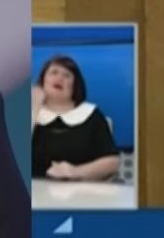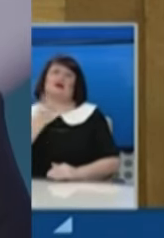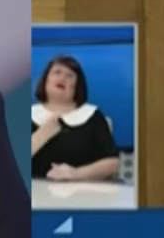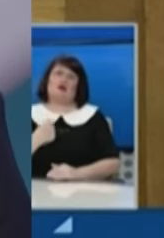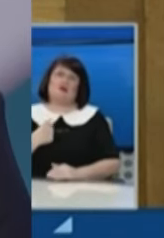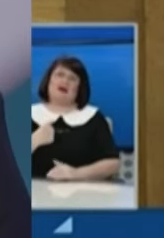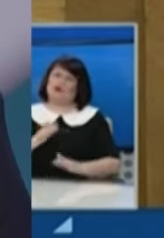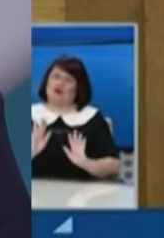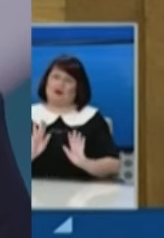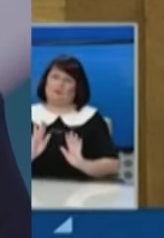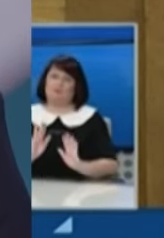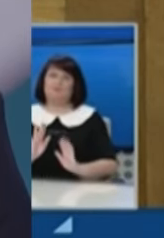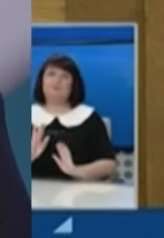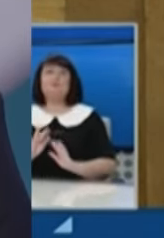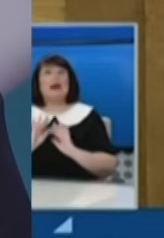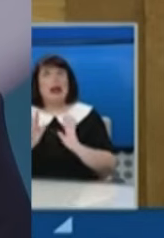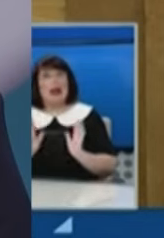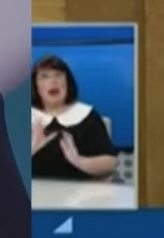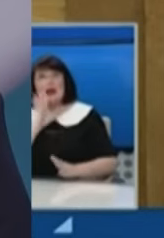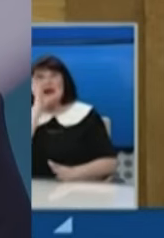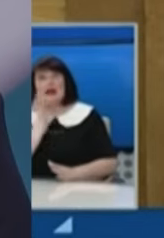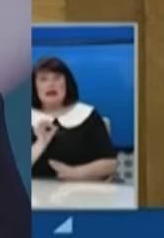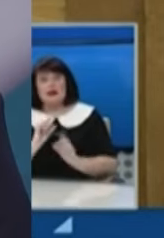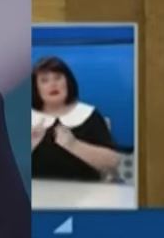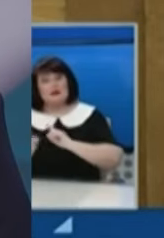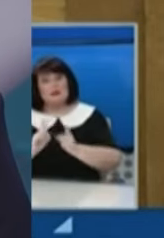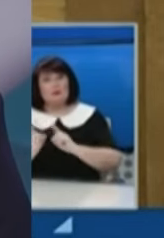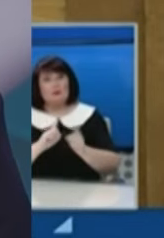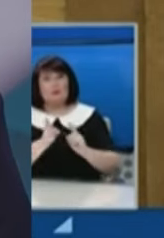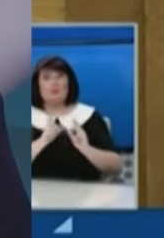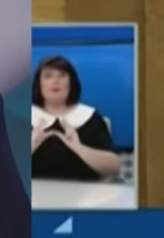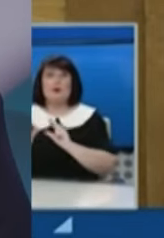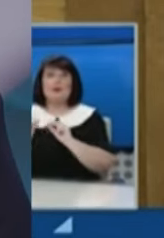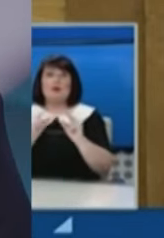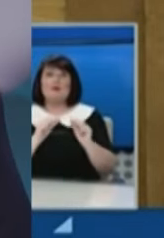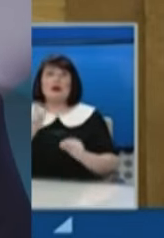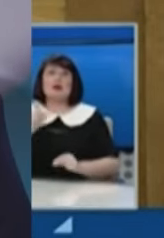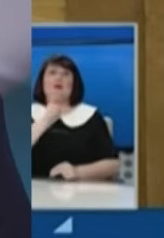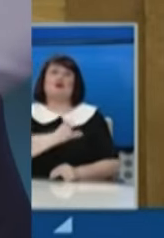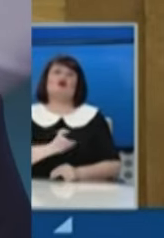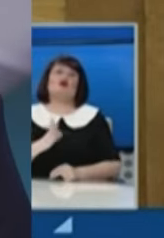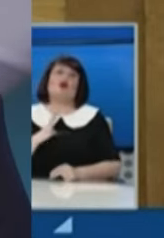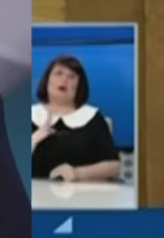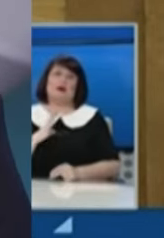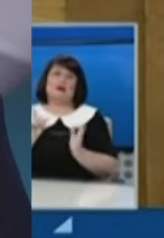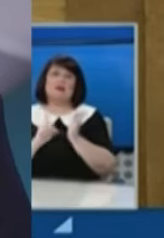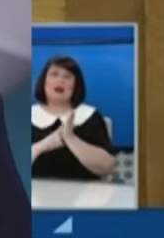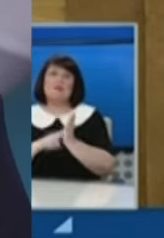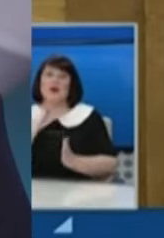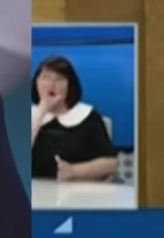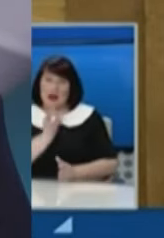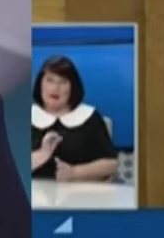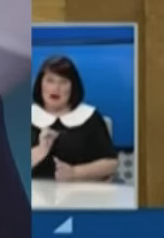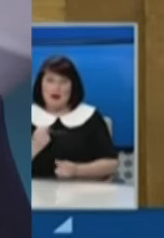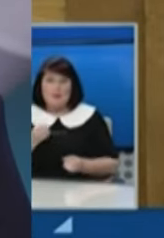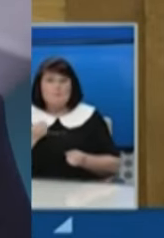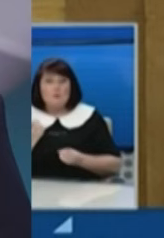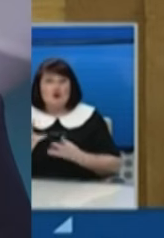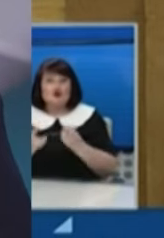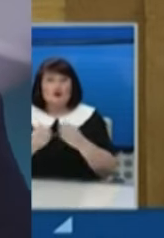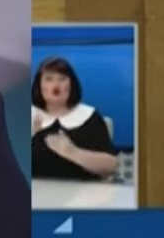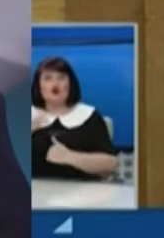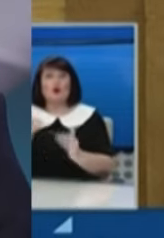τραπεζών, θα υπάρξει μια ισορροπία, διότι εμείς δεν είμαστε κατά των τραπεζών, αλλά δεν θέλουμε η λογιστική εξυγίανση